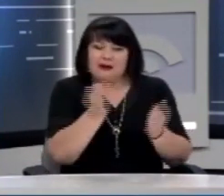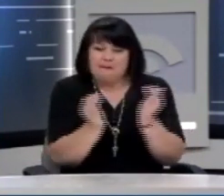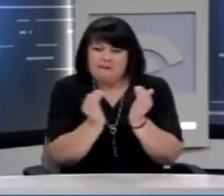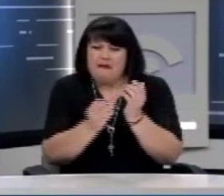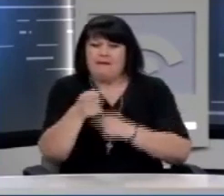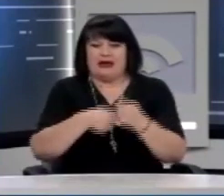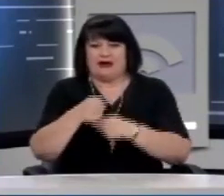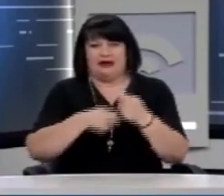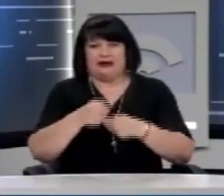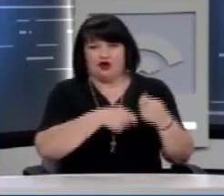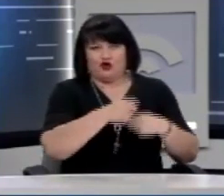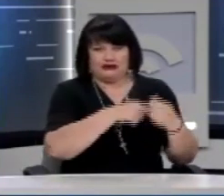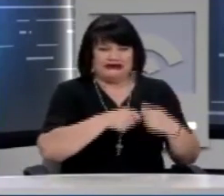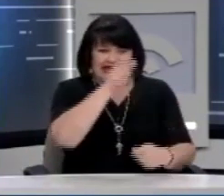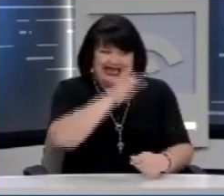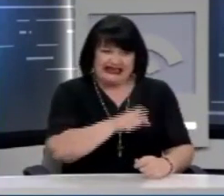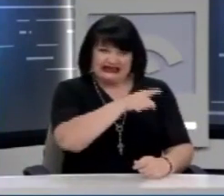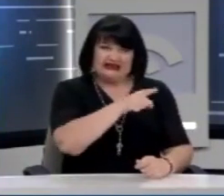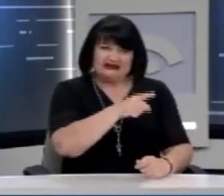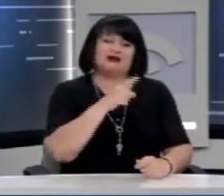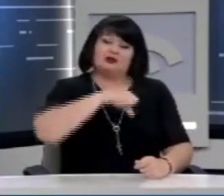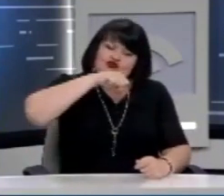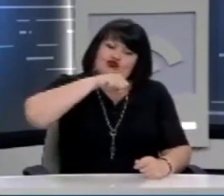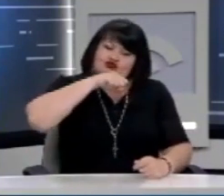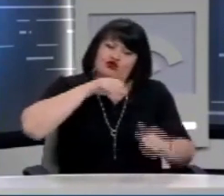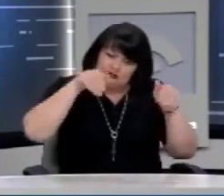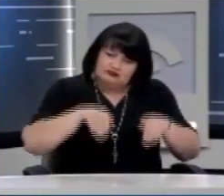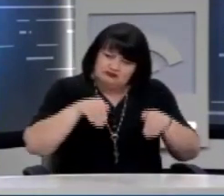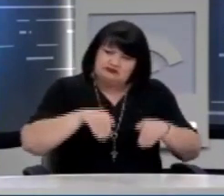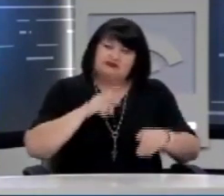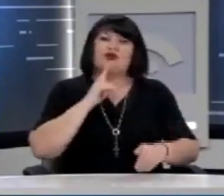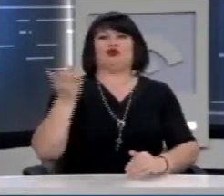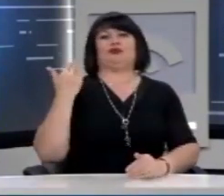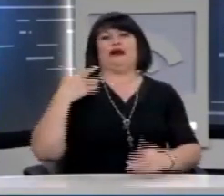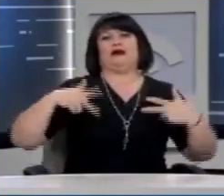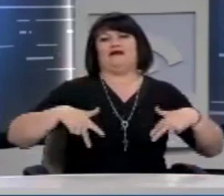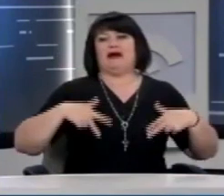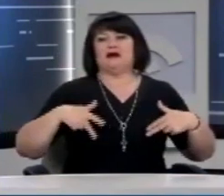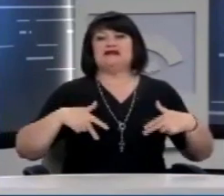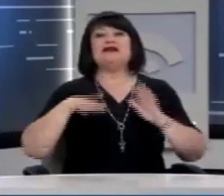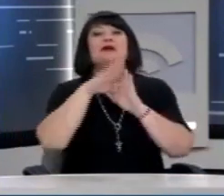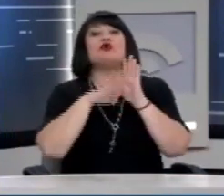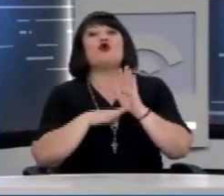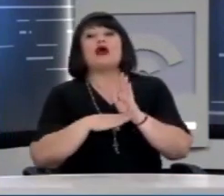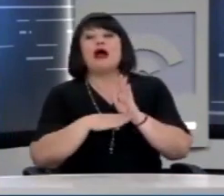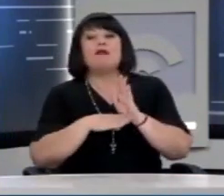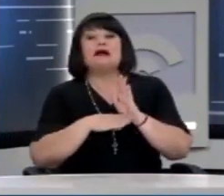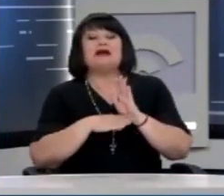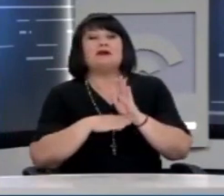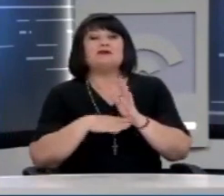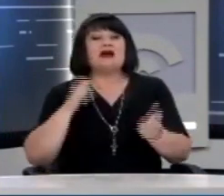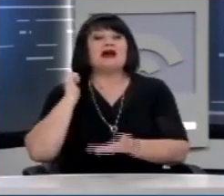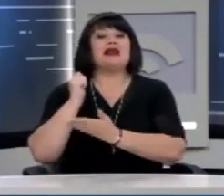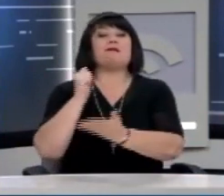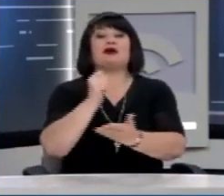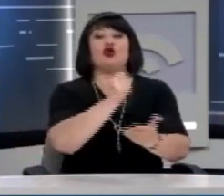επιχειρηματικότητα, τις οποίες έχετε και εσείς Ευαγγέλιο, όπως λέτε, όπως και οι προηγούμενες κυβερνήσεις, τα προγράμματα χρηματοδότησης που